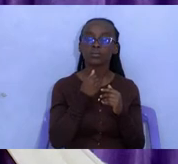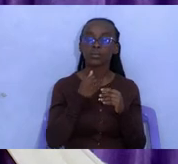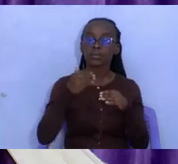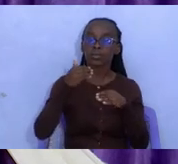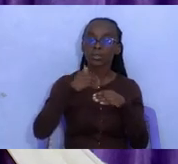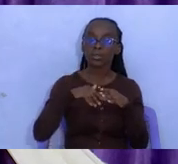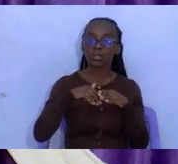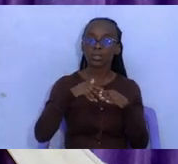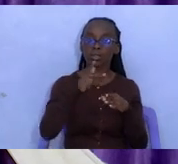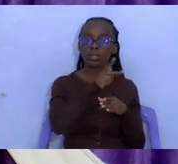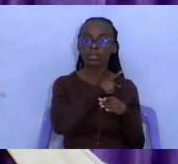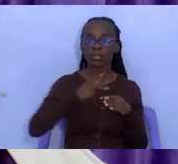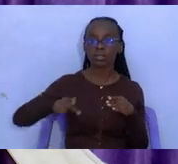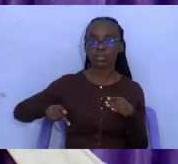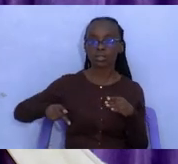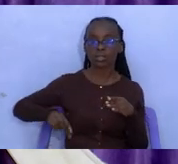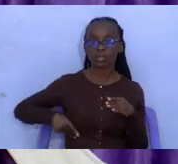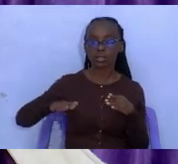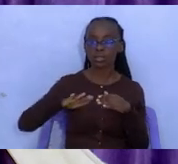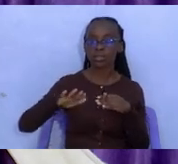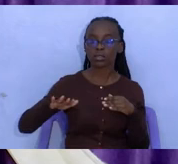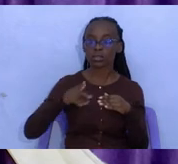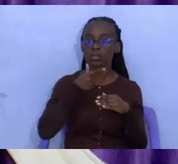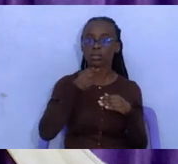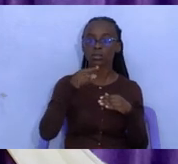katika ufalme wake.